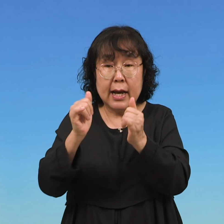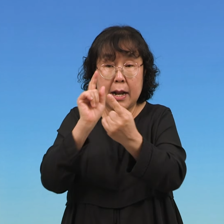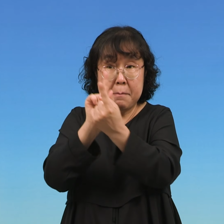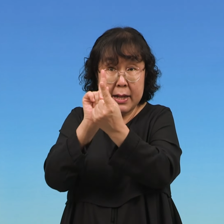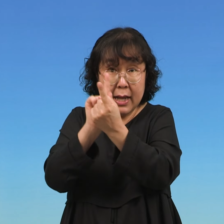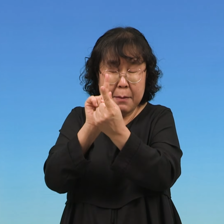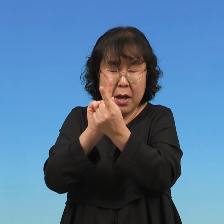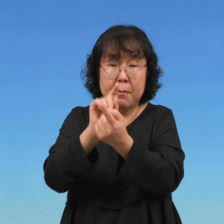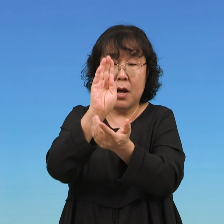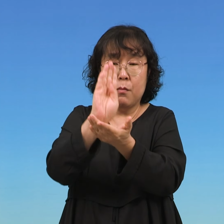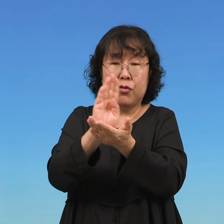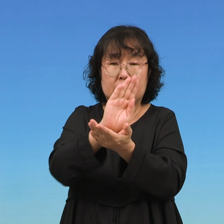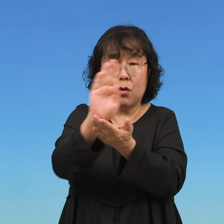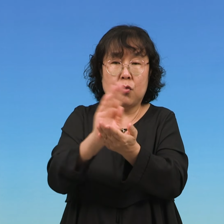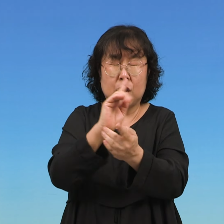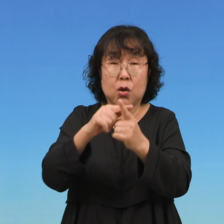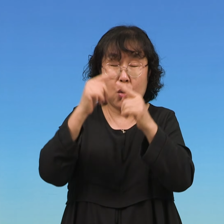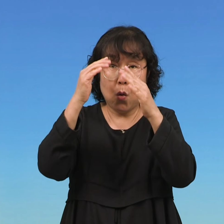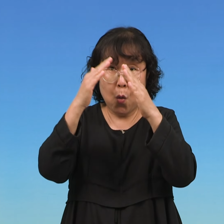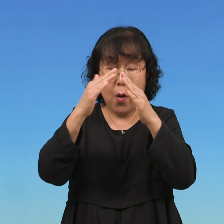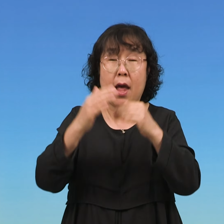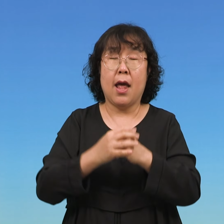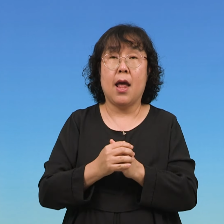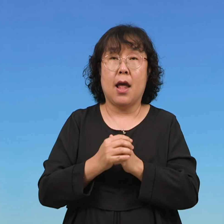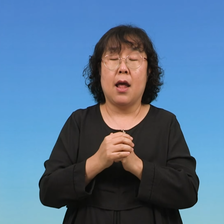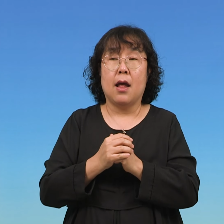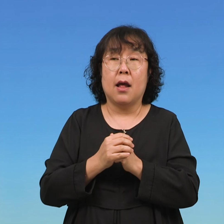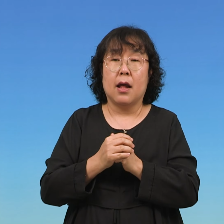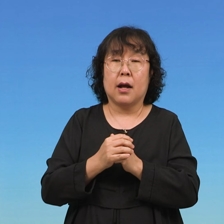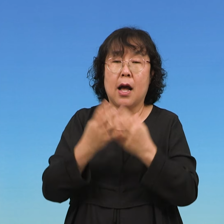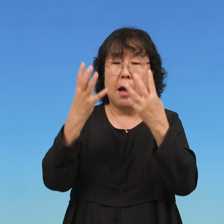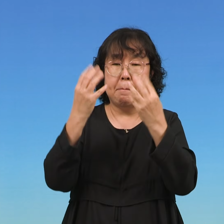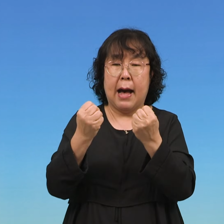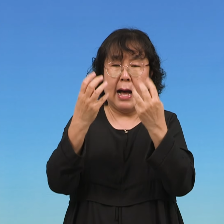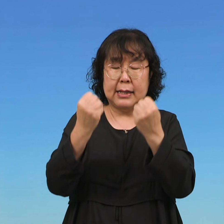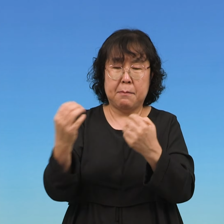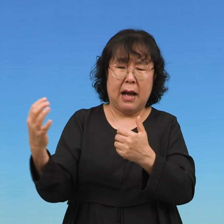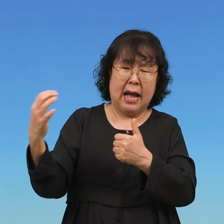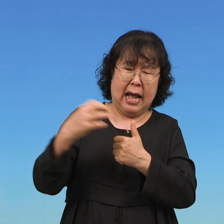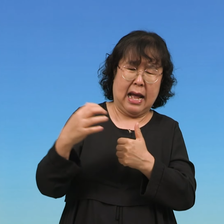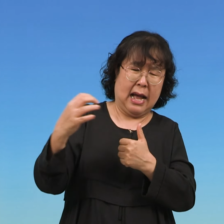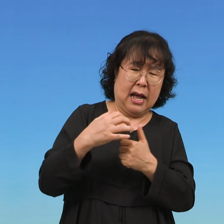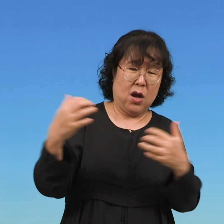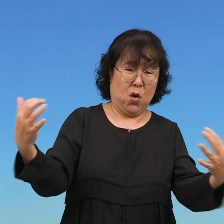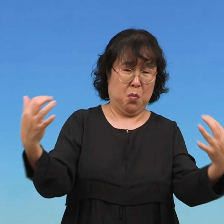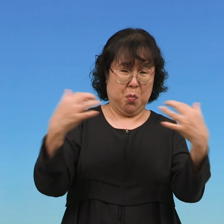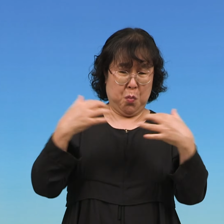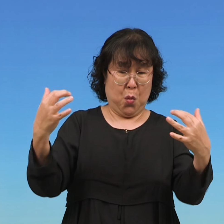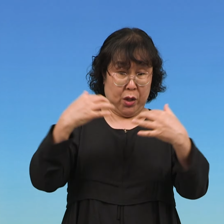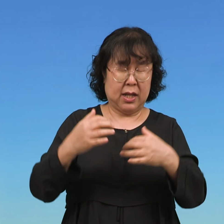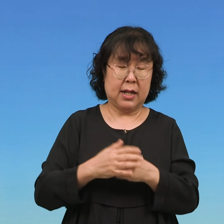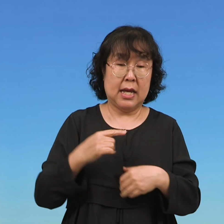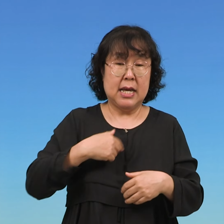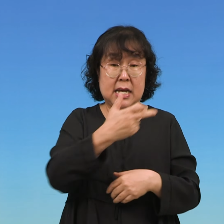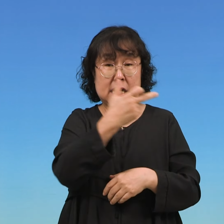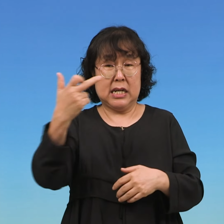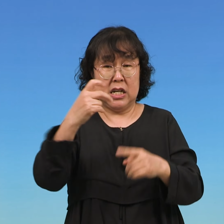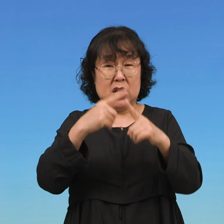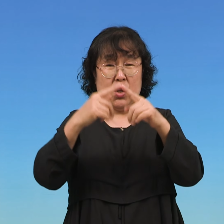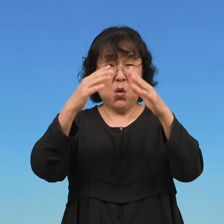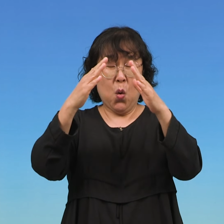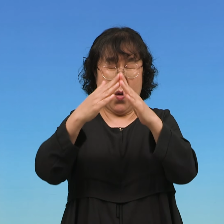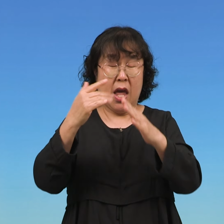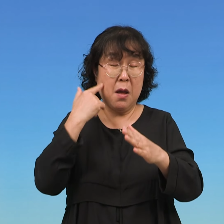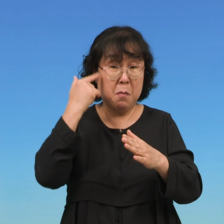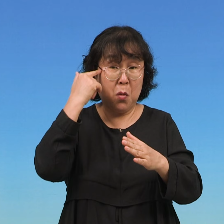만나면 막 분당우리교회가 막 많이 모인다는 그때는 제가 다 알려지기 전이니까 모르는 사람이 많았거든요 내가이 큰 교회 목사라는